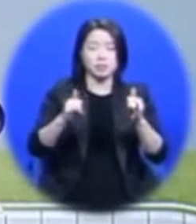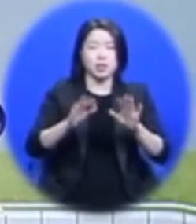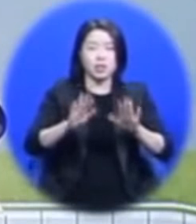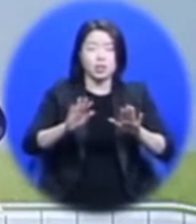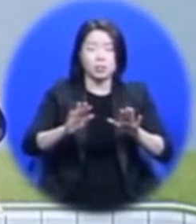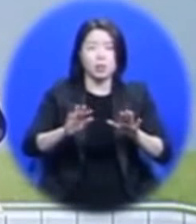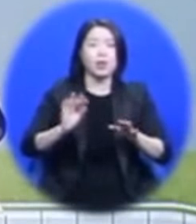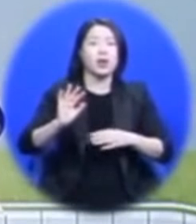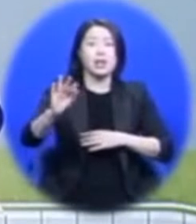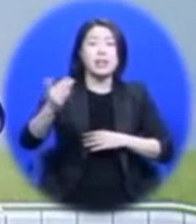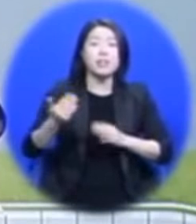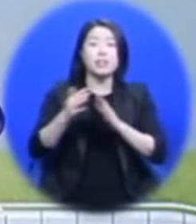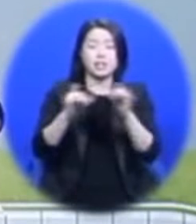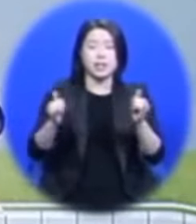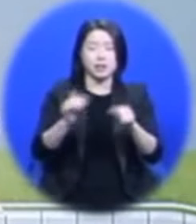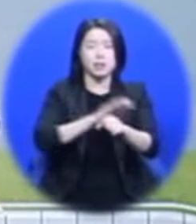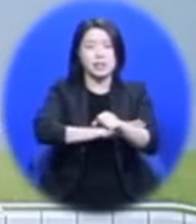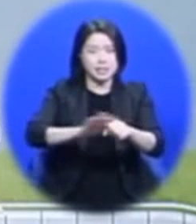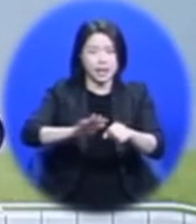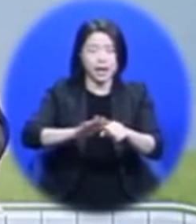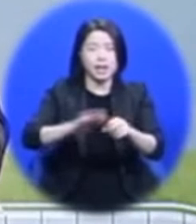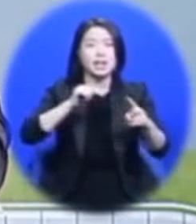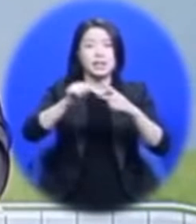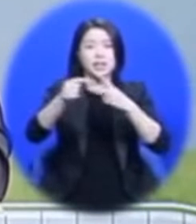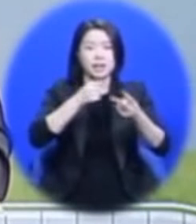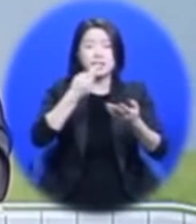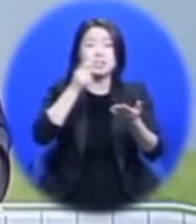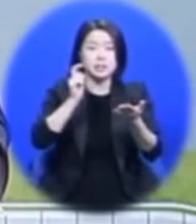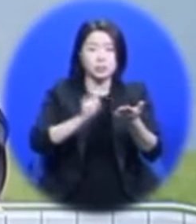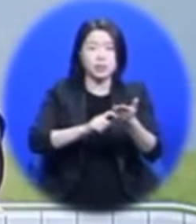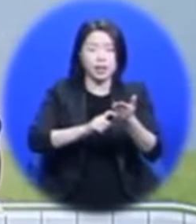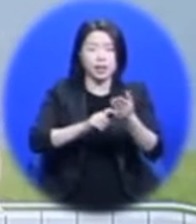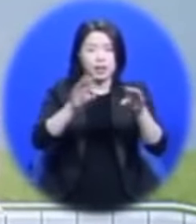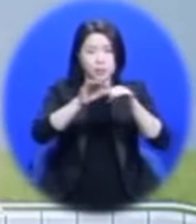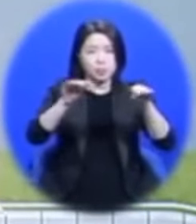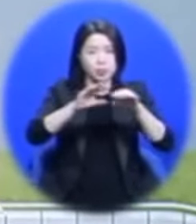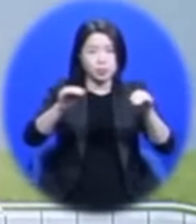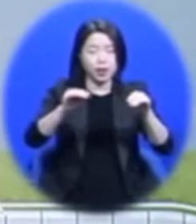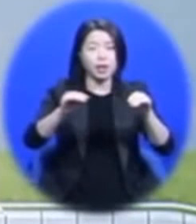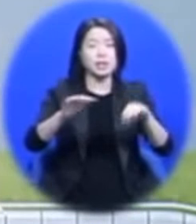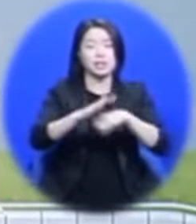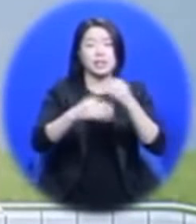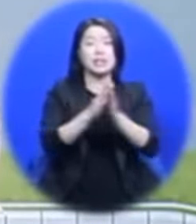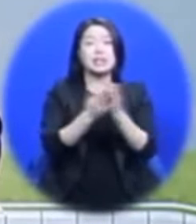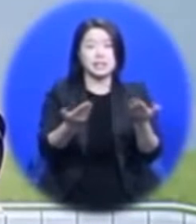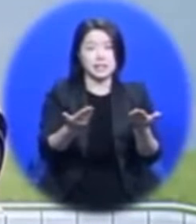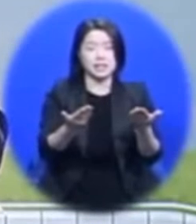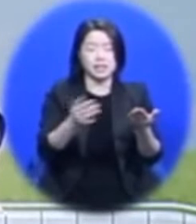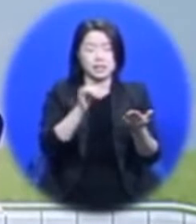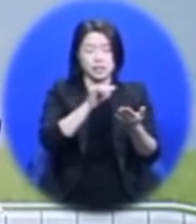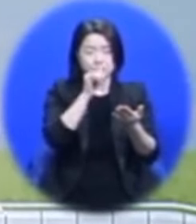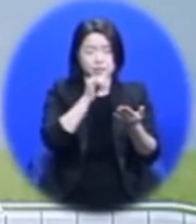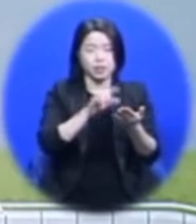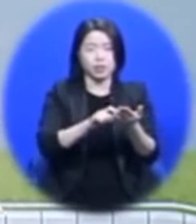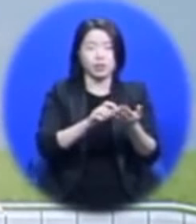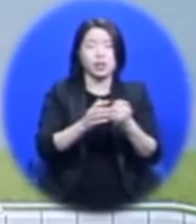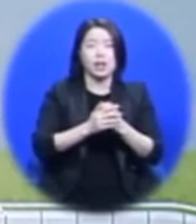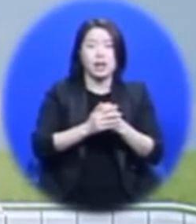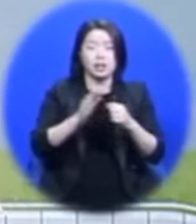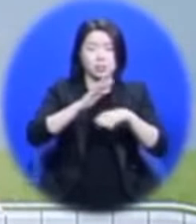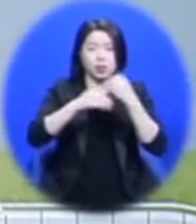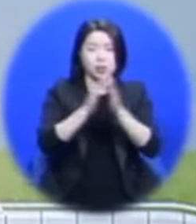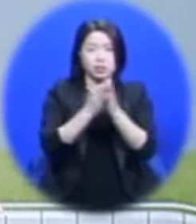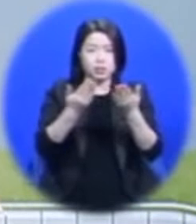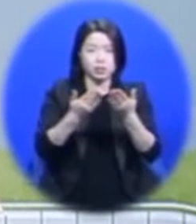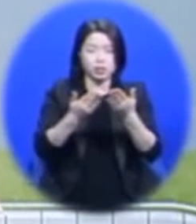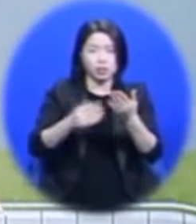알아 듣고 읽기 쉽도록 그렇게 풀어 쓴 사역이에요. 그래서 성경을 나름대로 좀